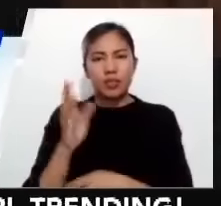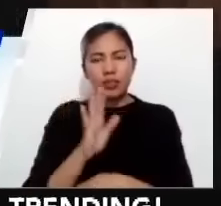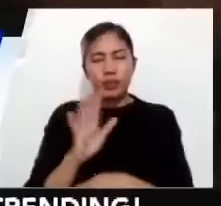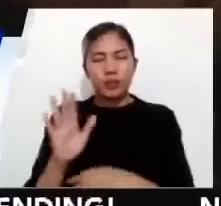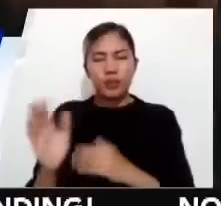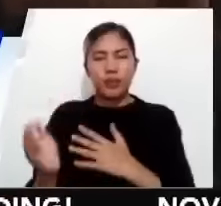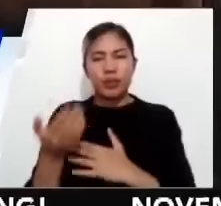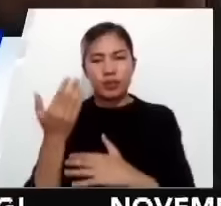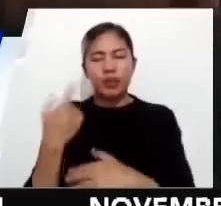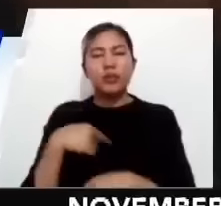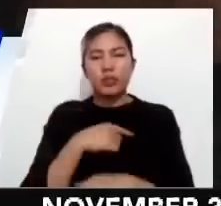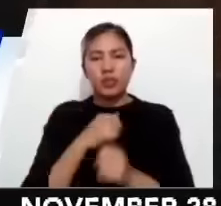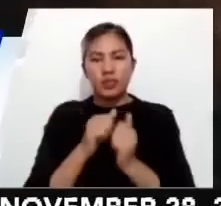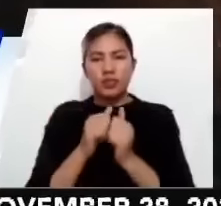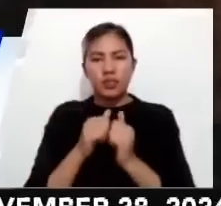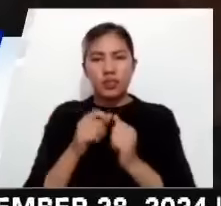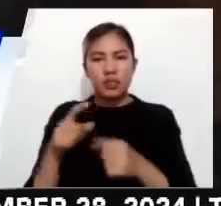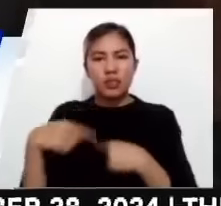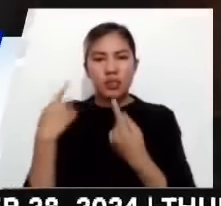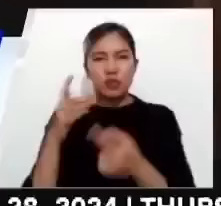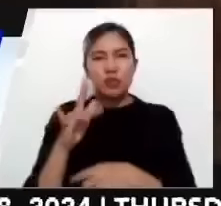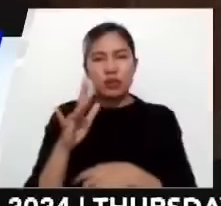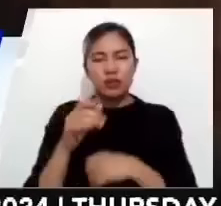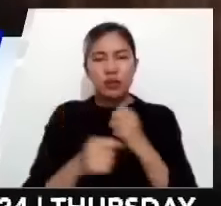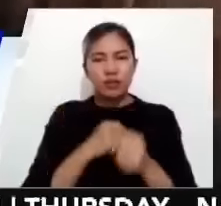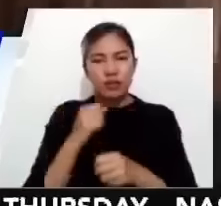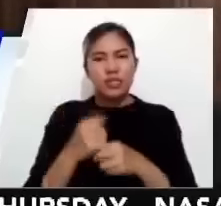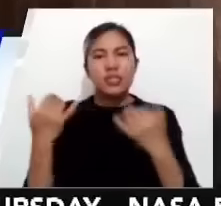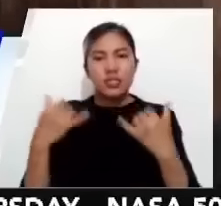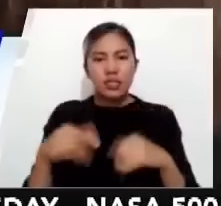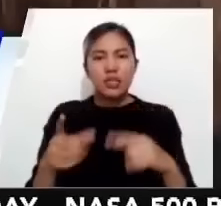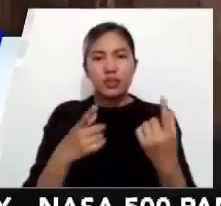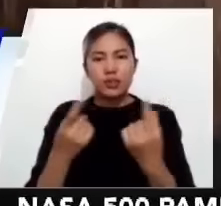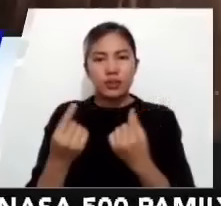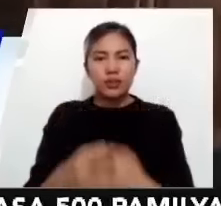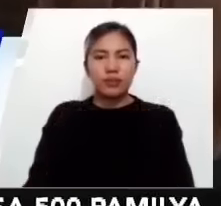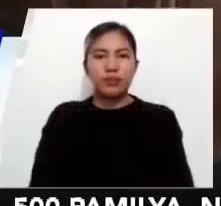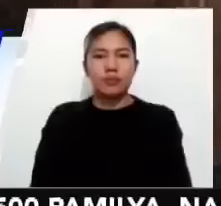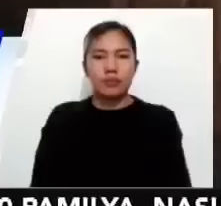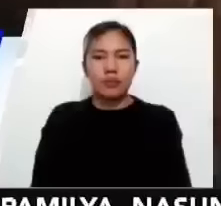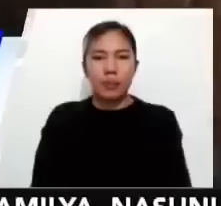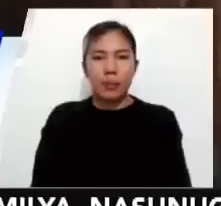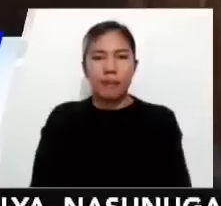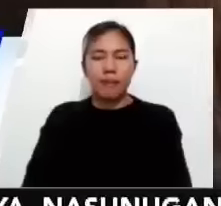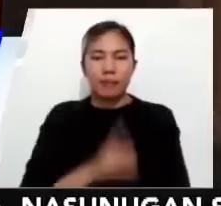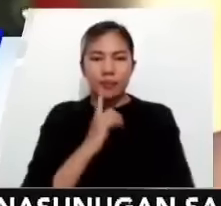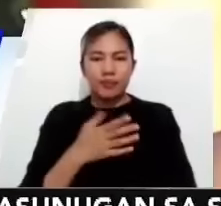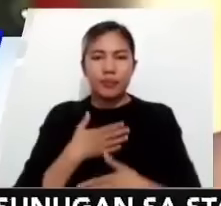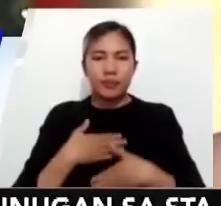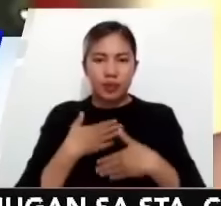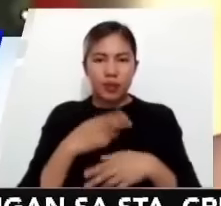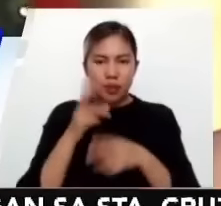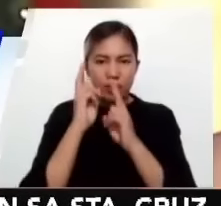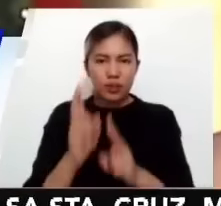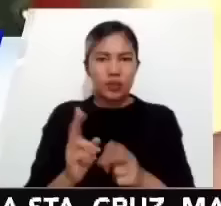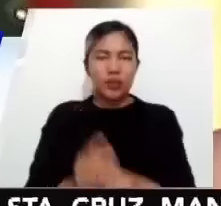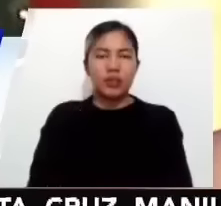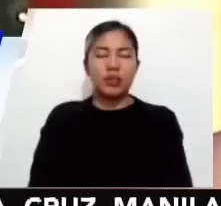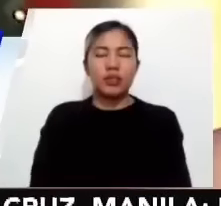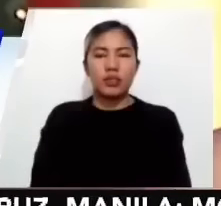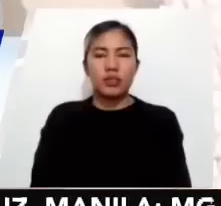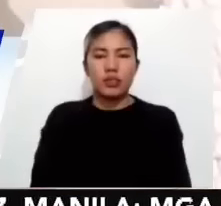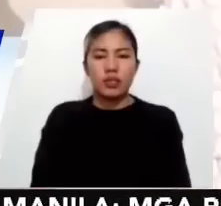hanggang 25 years later, yun pa rin yung ginagawa namin. At it's just our pleasure and our honor. Bukod kina Egan at Suzy,